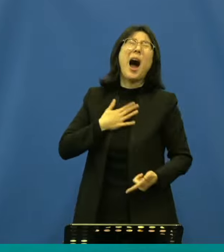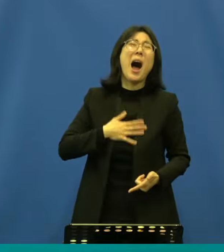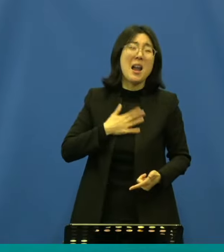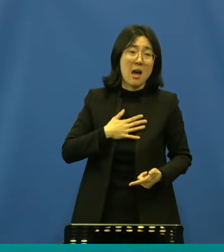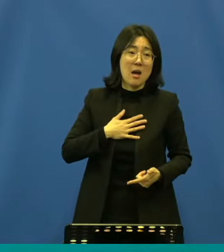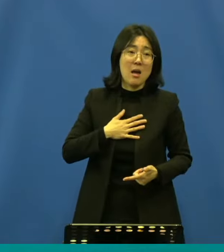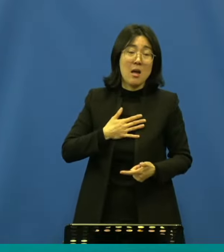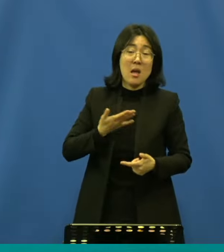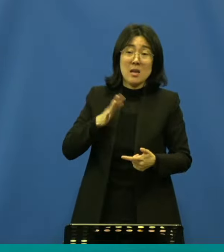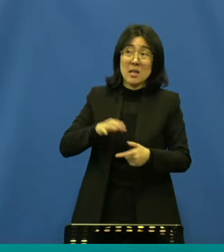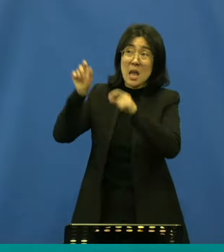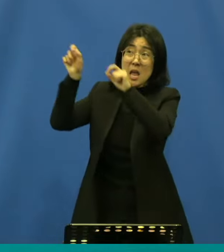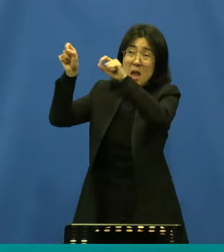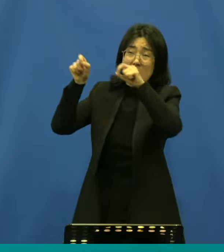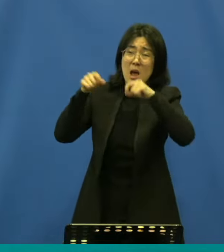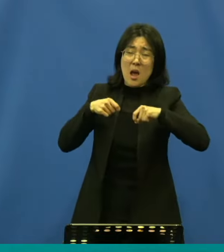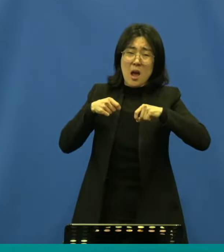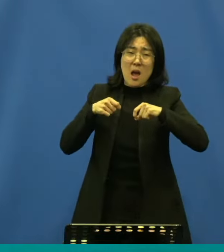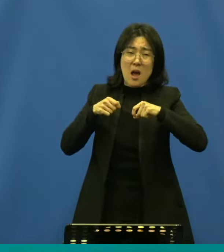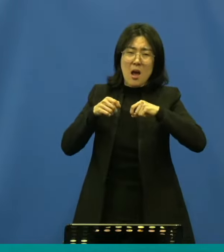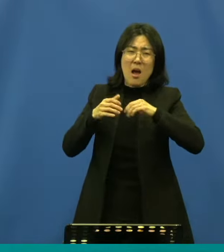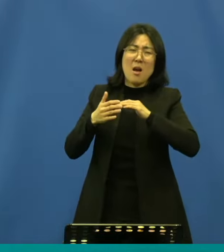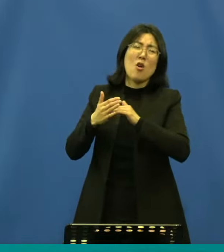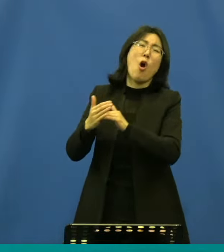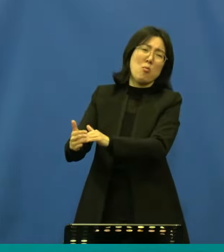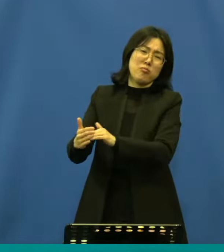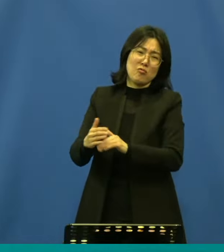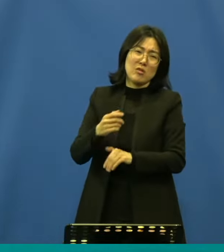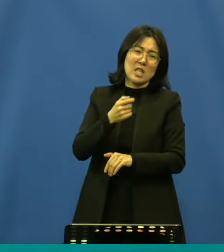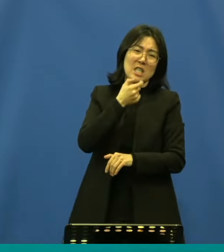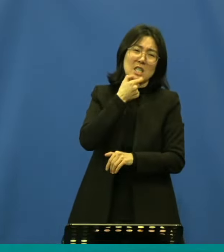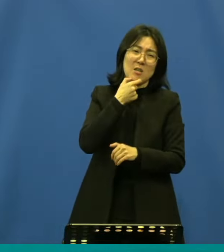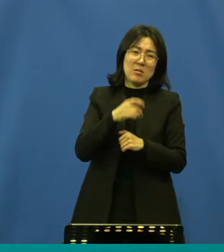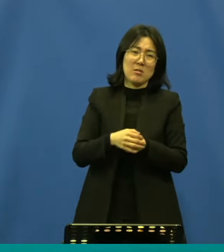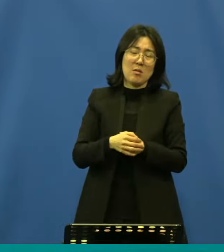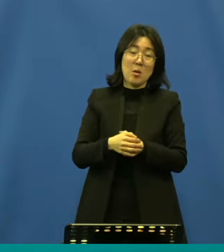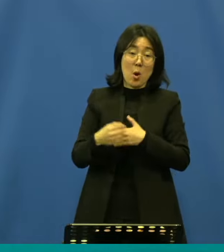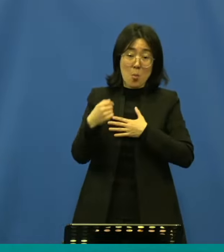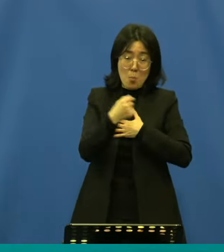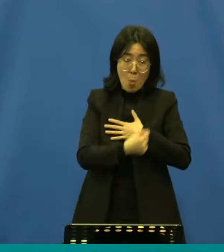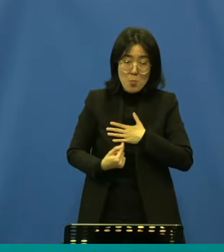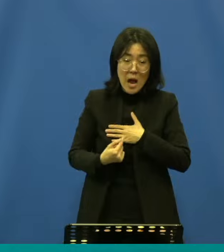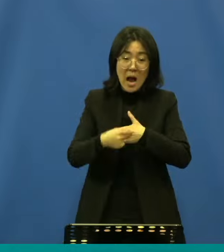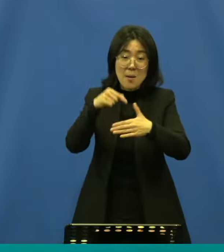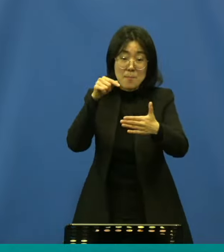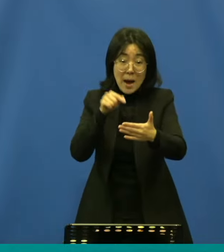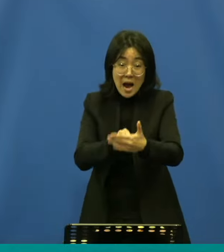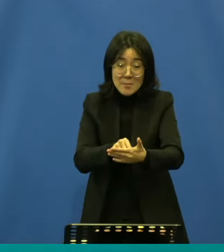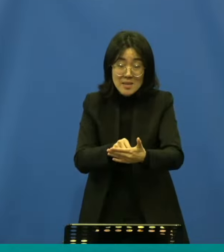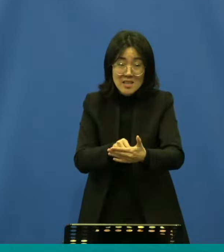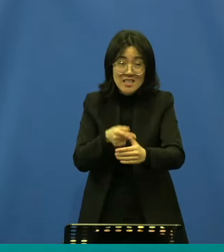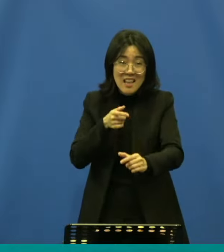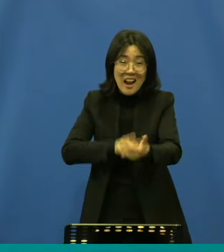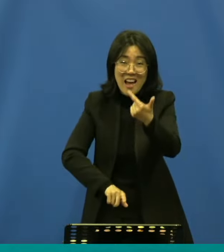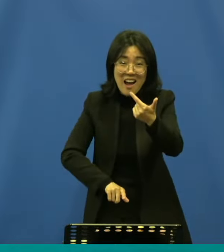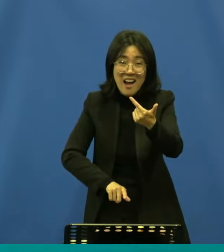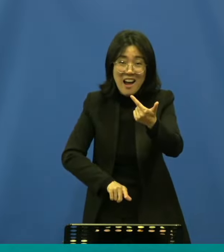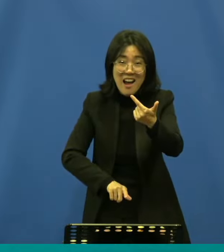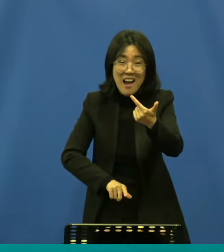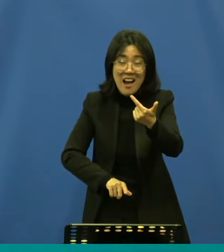알고 믿고 있는 내용과 그의 삶이 따로 놀았습니다. 몸과 마음이 분리되고 신앙과 삶이 일치되지 않고 말씀과 현실이